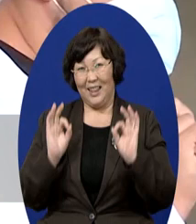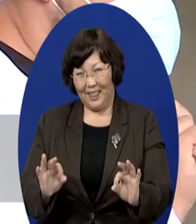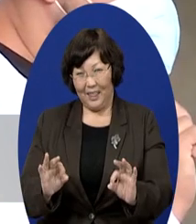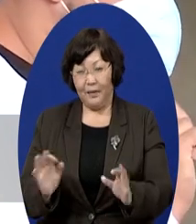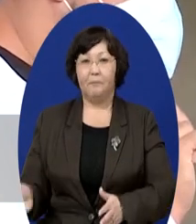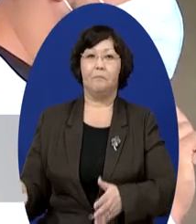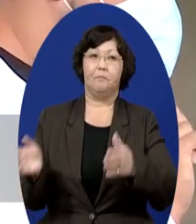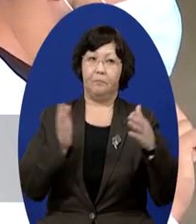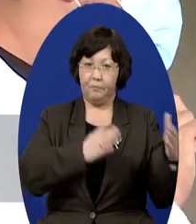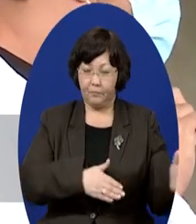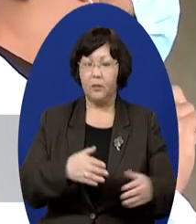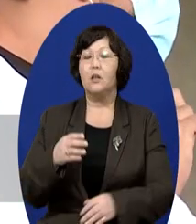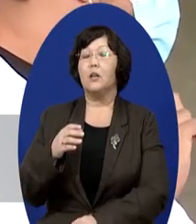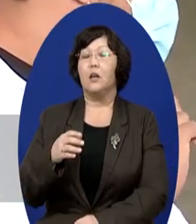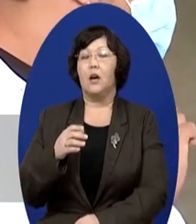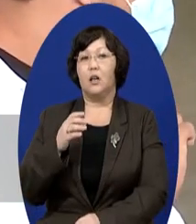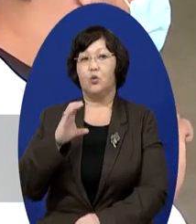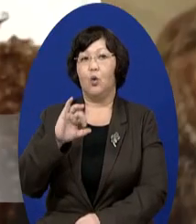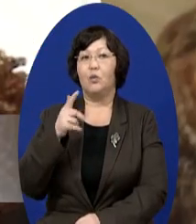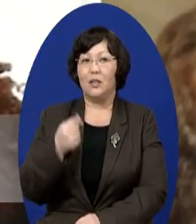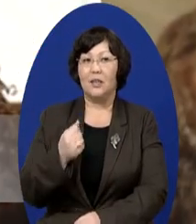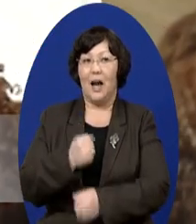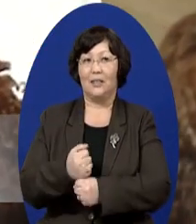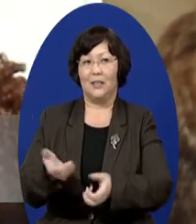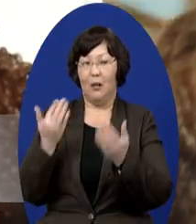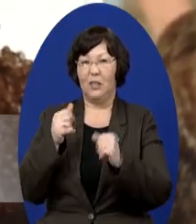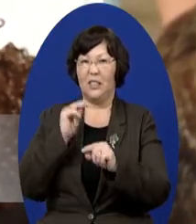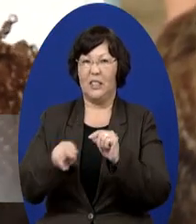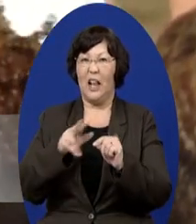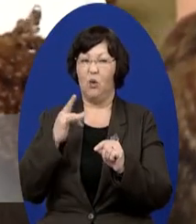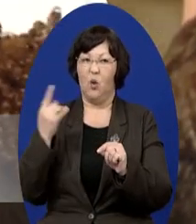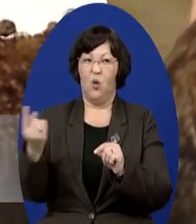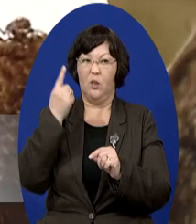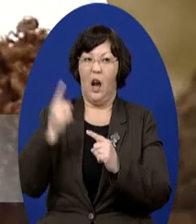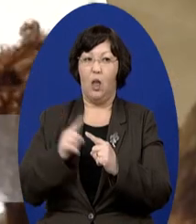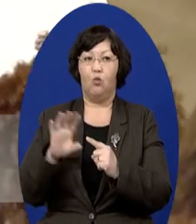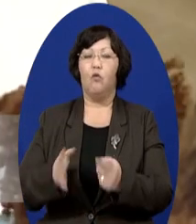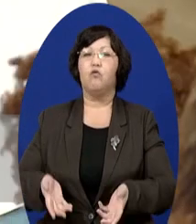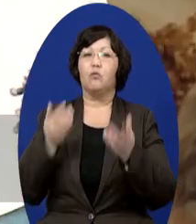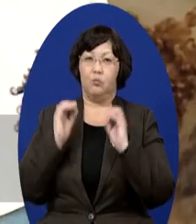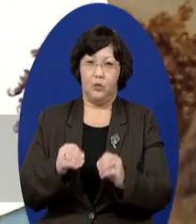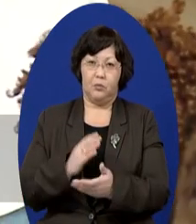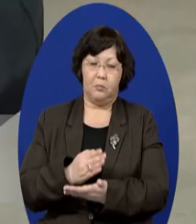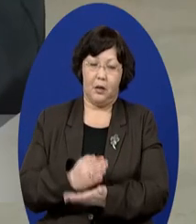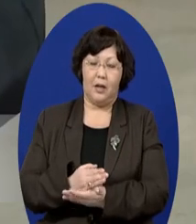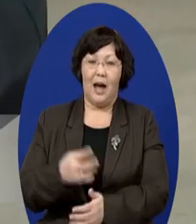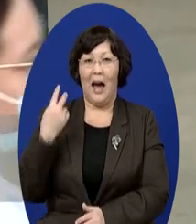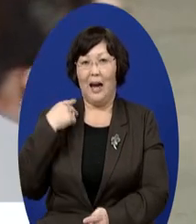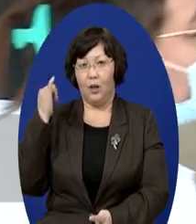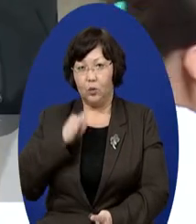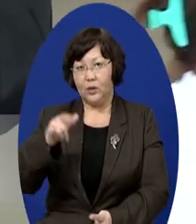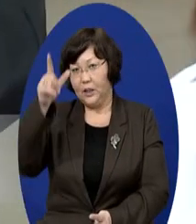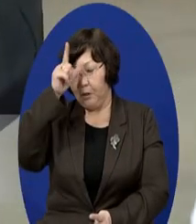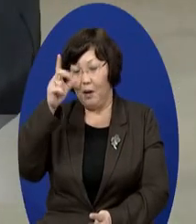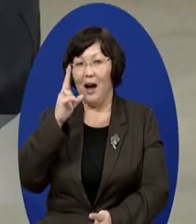Тиймээс совилогчдыг ажилд авахд тавьдаг үндсэн шалгууруудыг багсаачээ. Ховард Кейтон мэдээлэхдээ бид Их Британи,